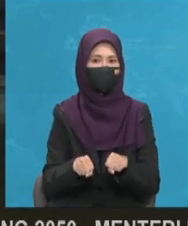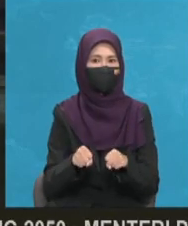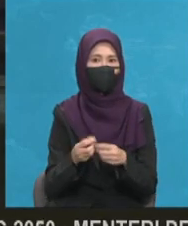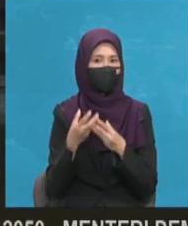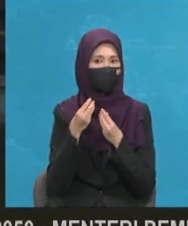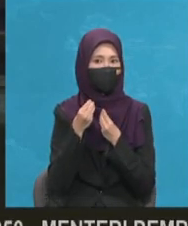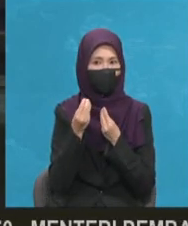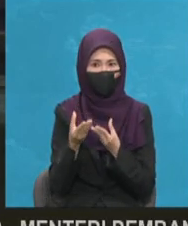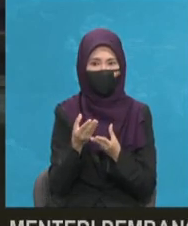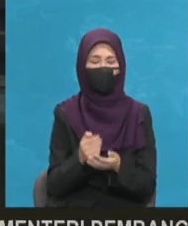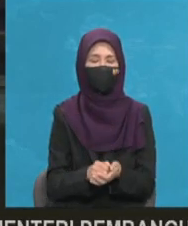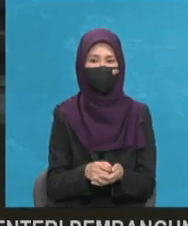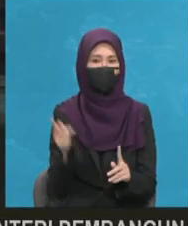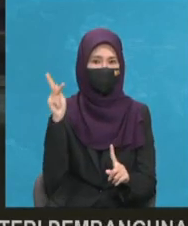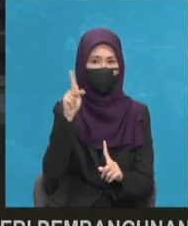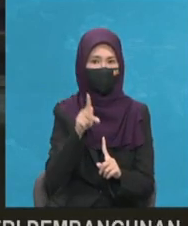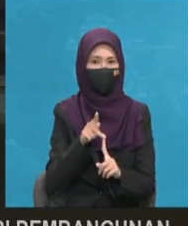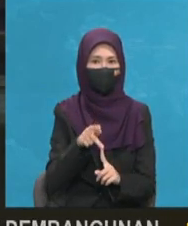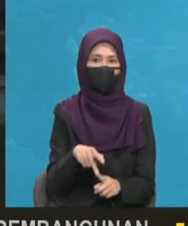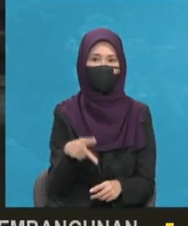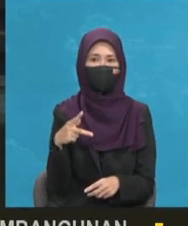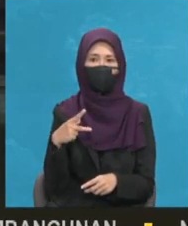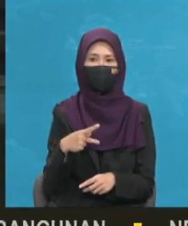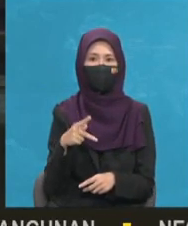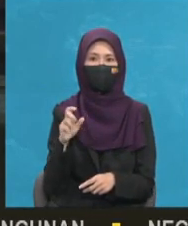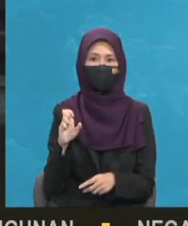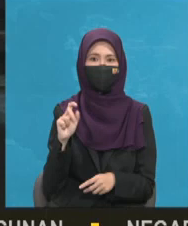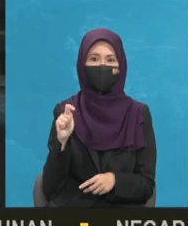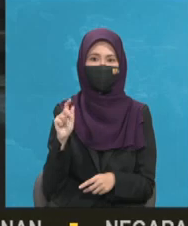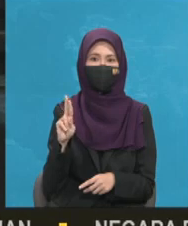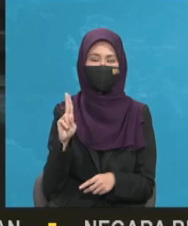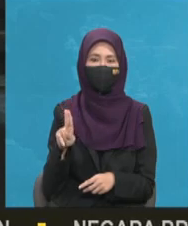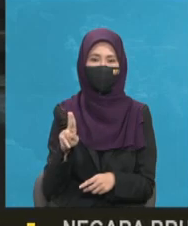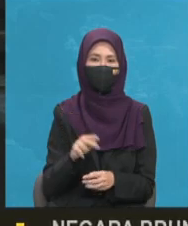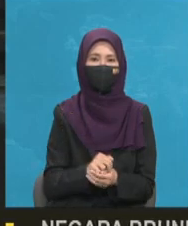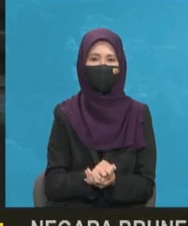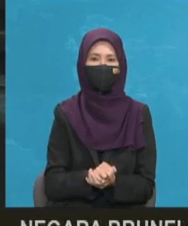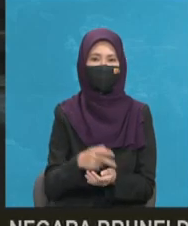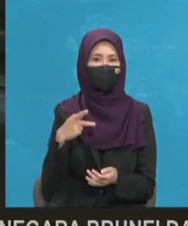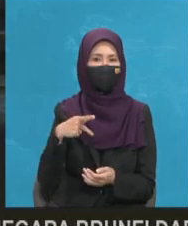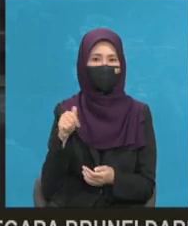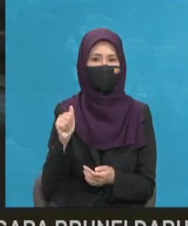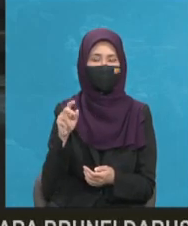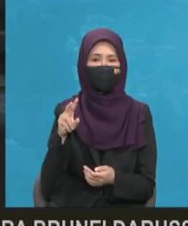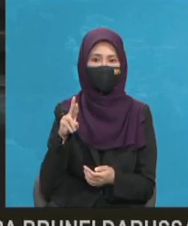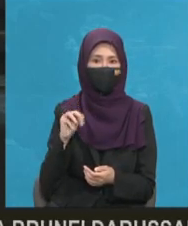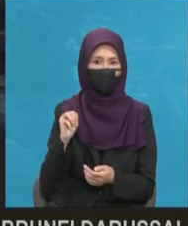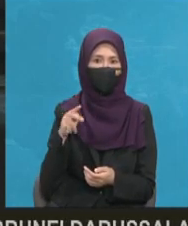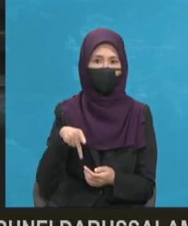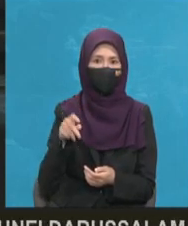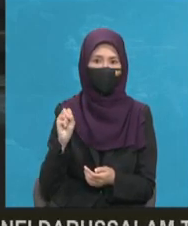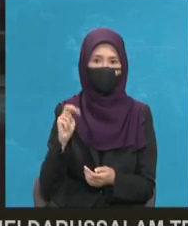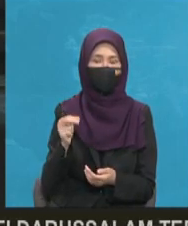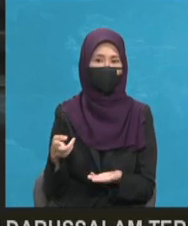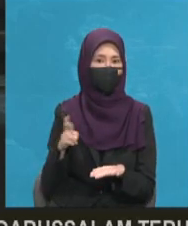dan tidak dapat untuk hadir sendiri ke pusat-pusat kesehatan disebabkan oleh masalah kesehatan mereka boleh mendaftar atau didaftarkan melalui